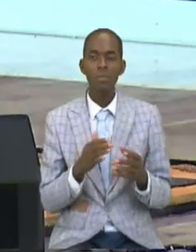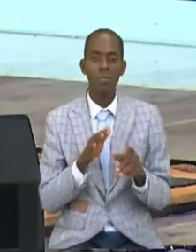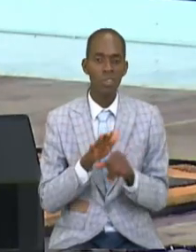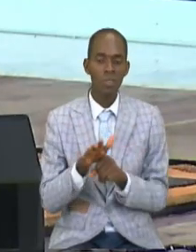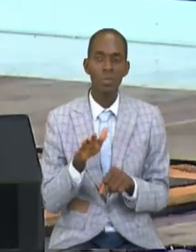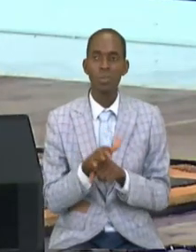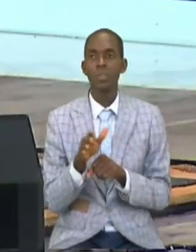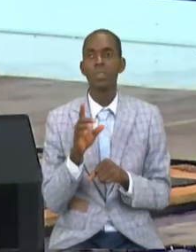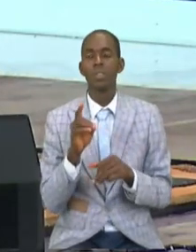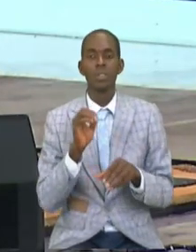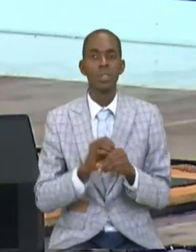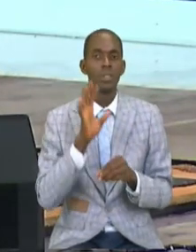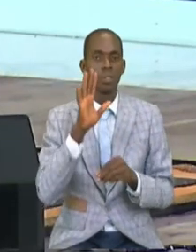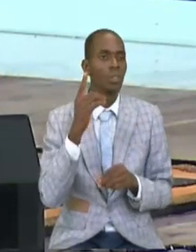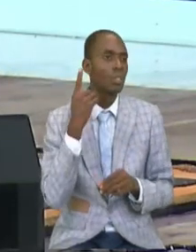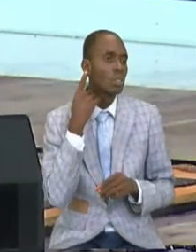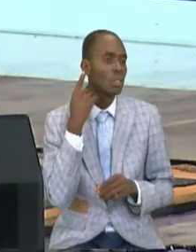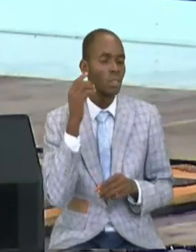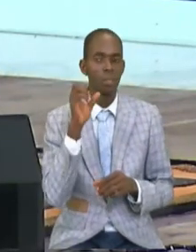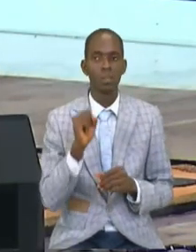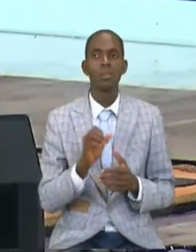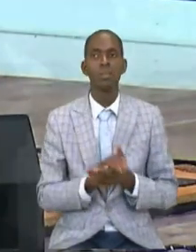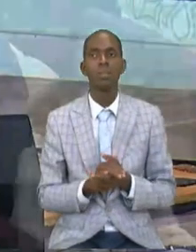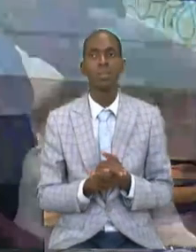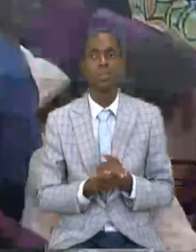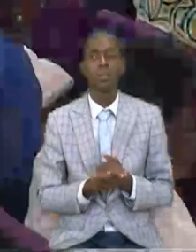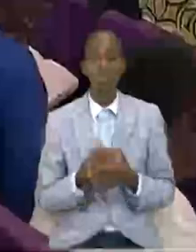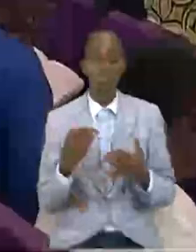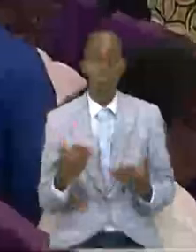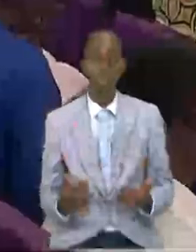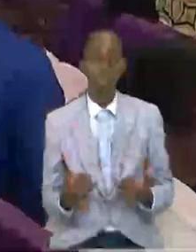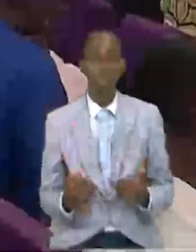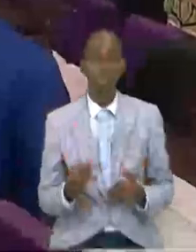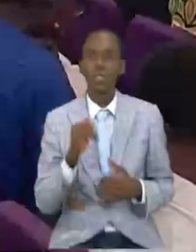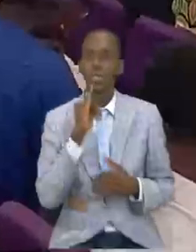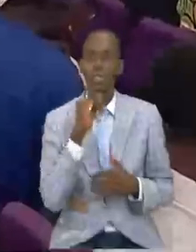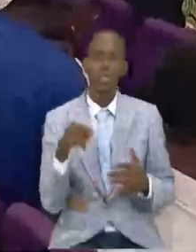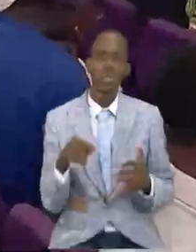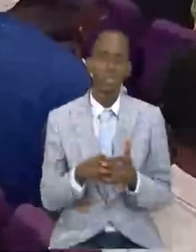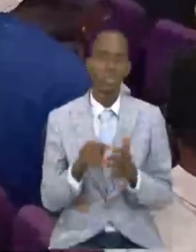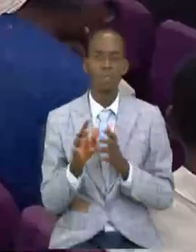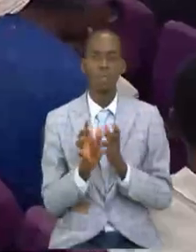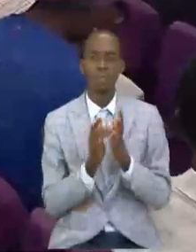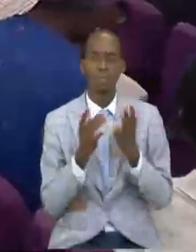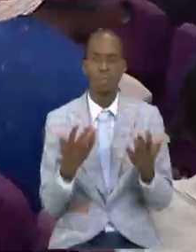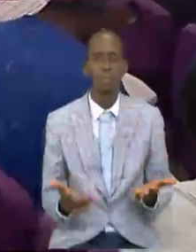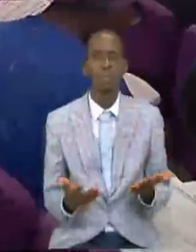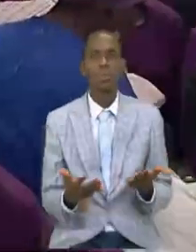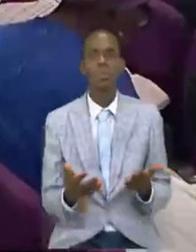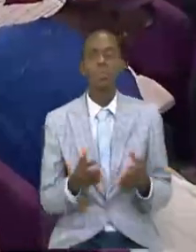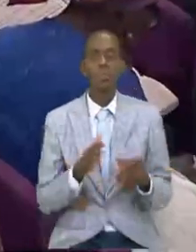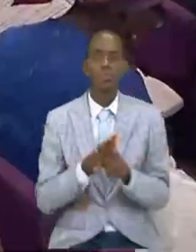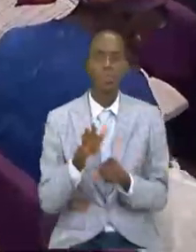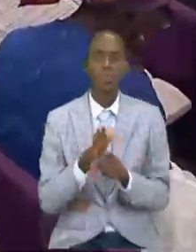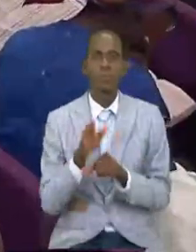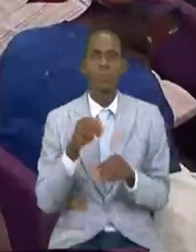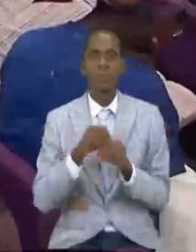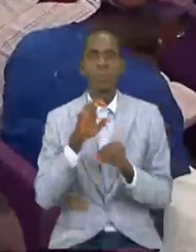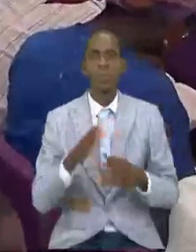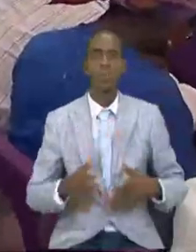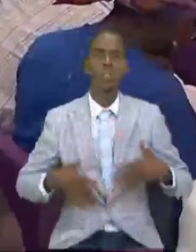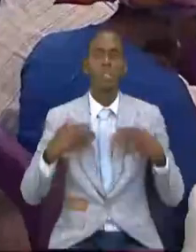que nous entendons, que nous venons d'entendre, est accomplie. Aujourd'hui, cette parole de l'Écriture